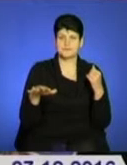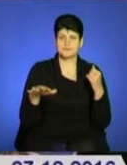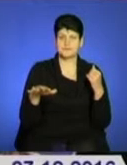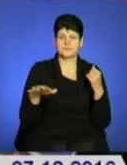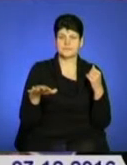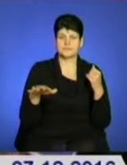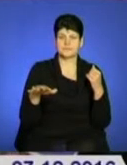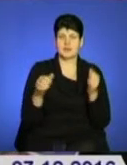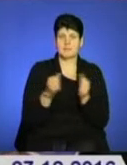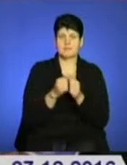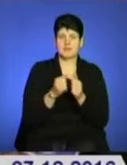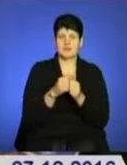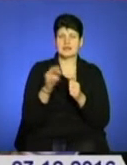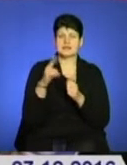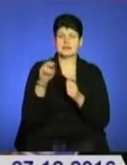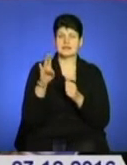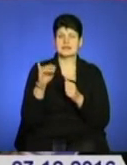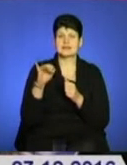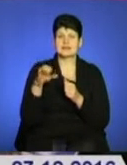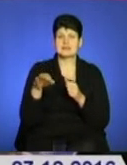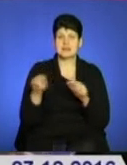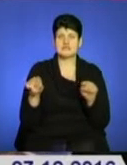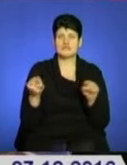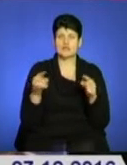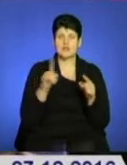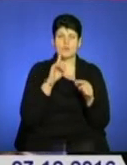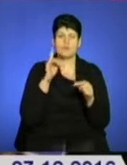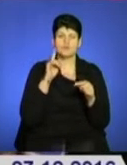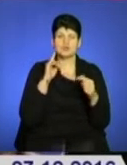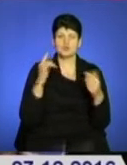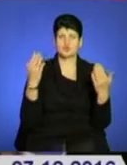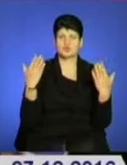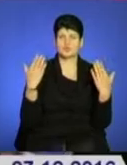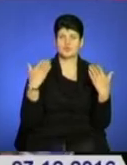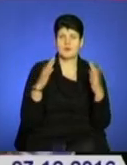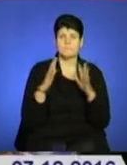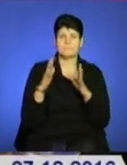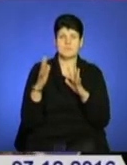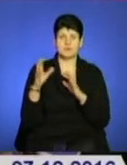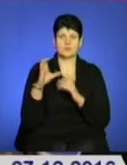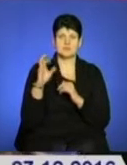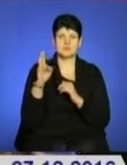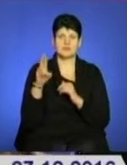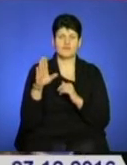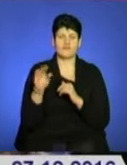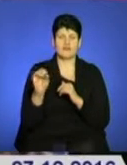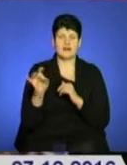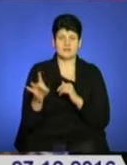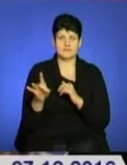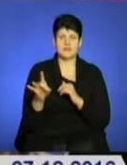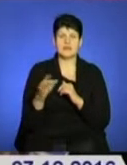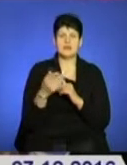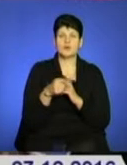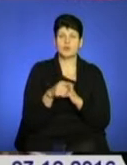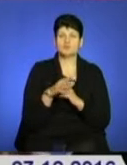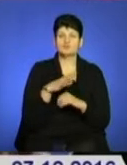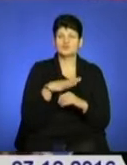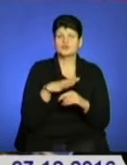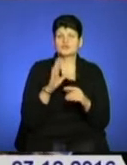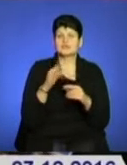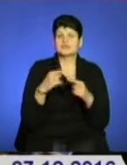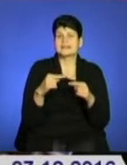набережній біля Дністра створення молодіжного відпочинкового парку, скверу, на якому би були різні